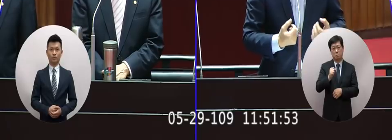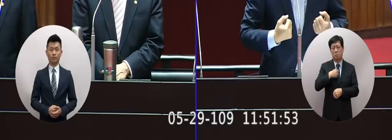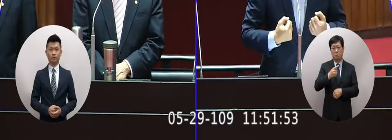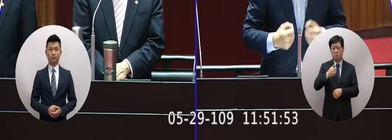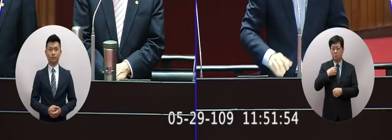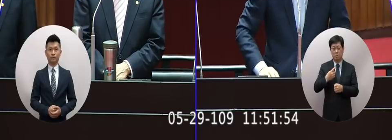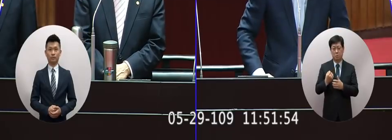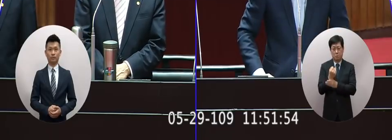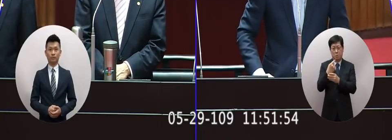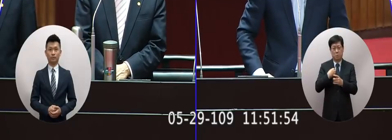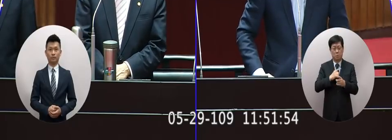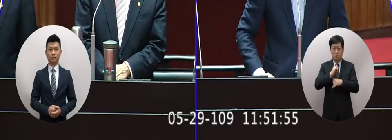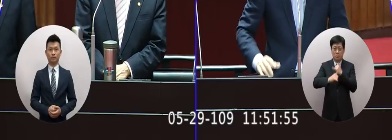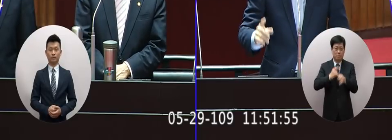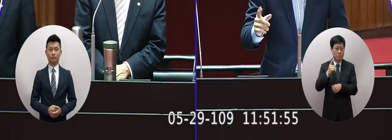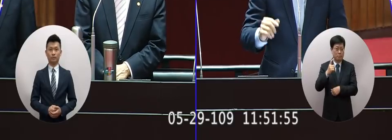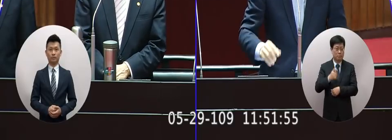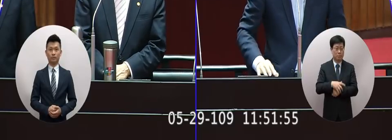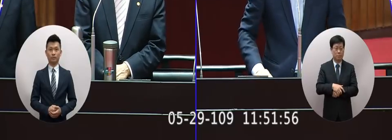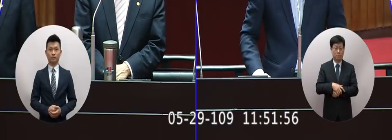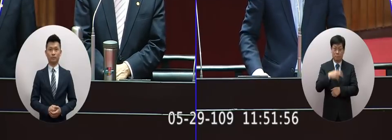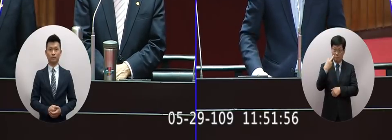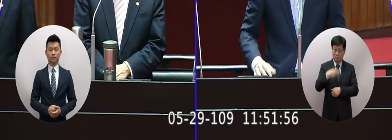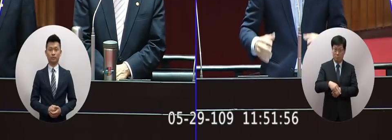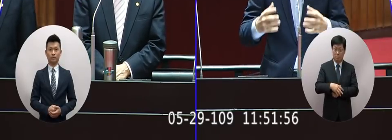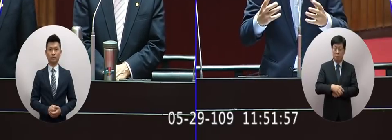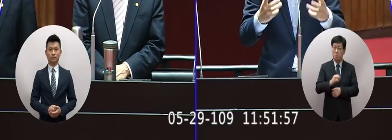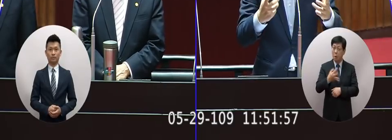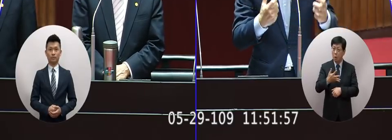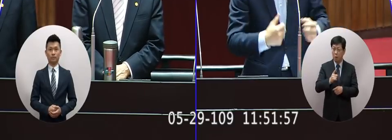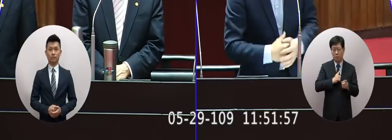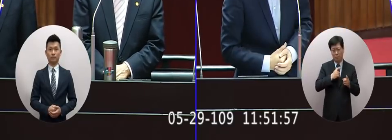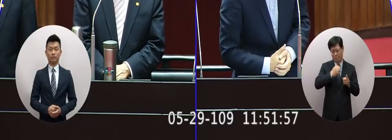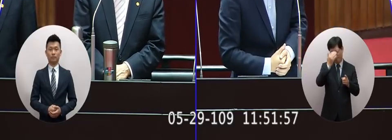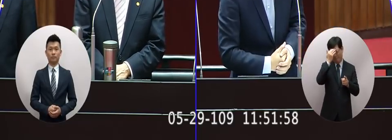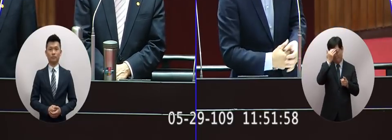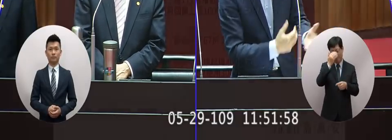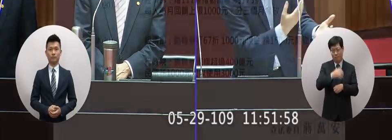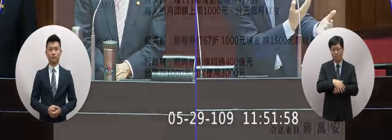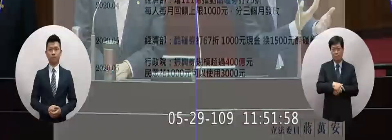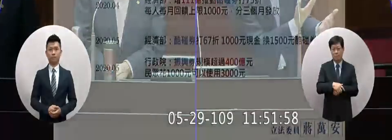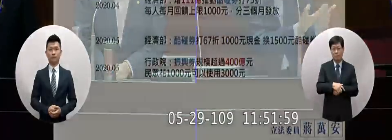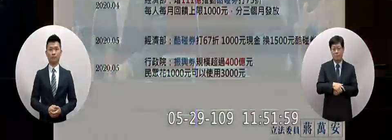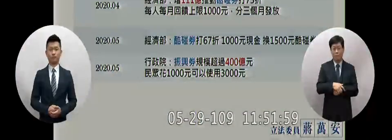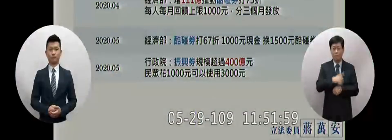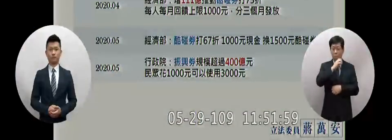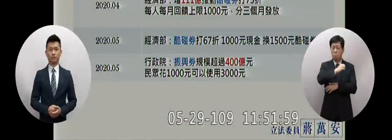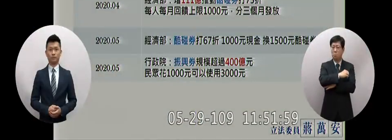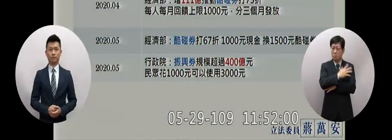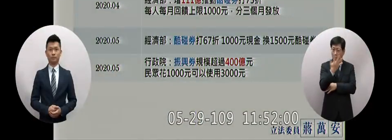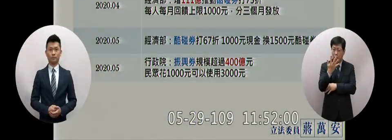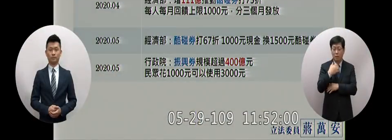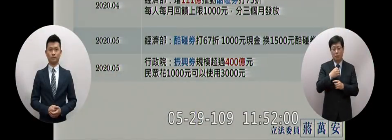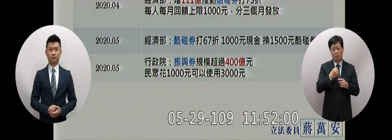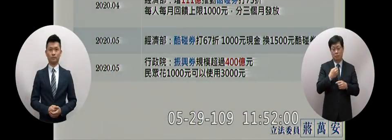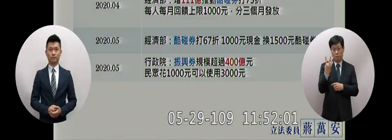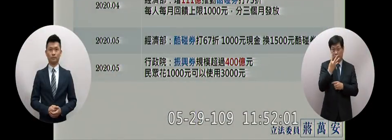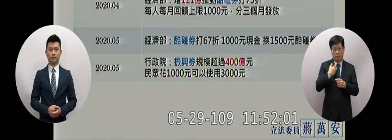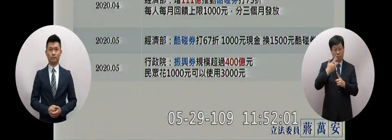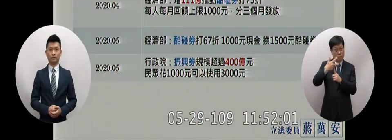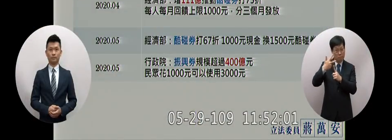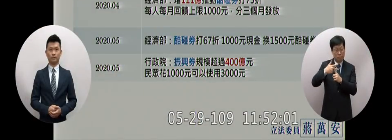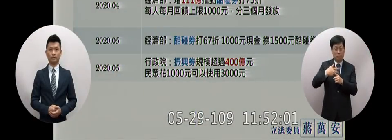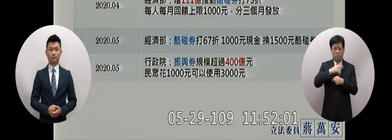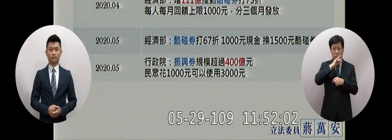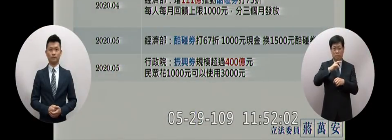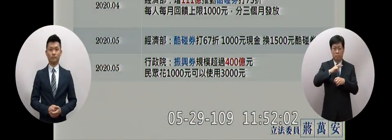法支撑我的生活。然后他说，为什么要这么麻烦？ 我看报纸、四大超商、